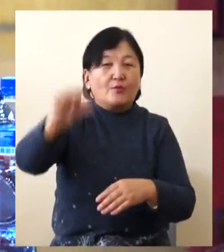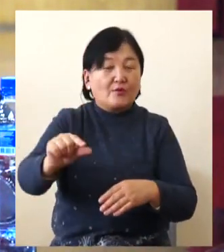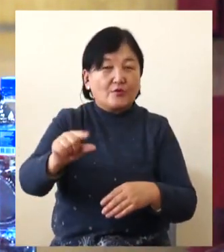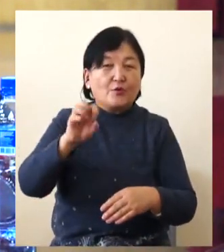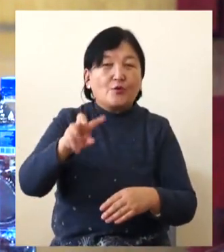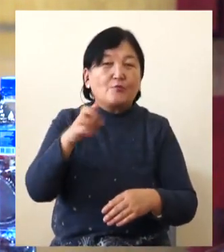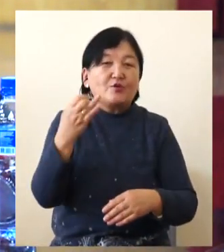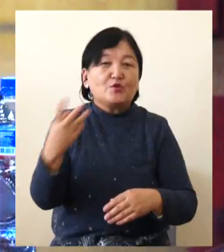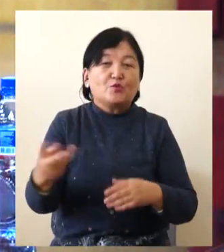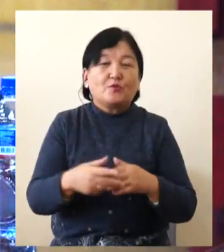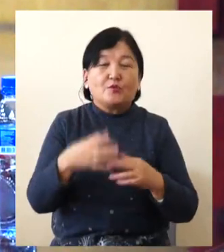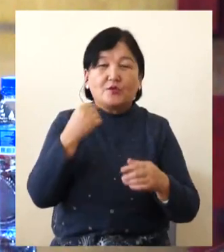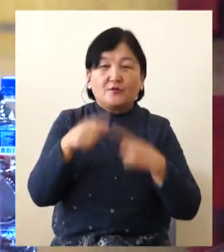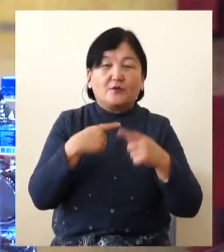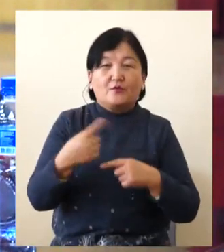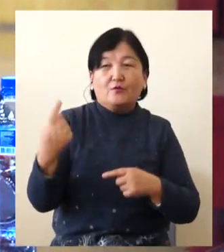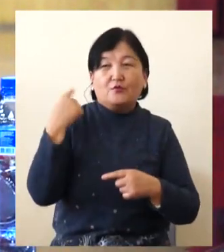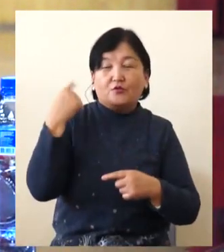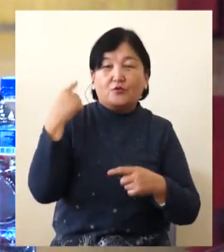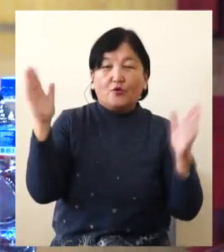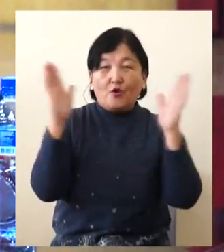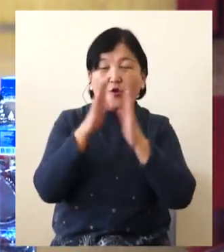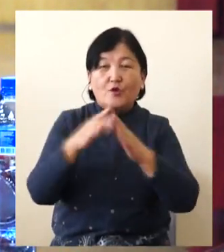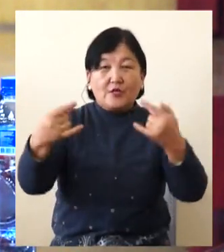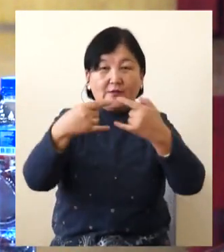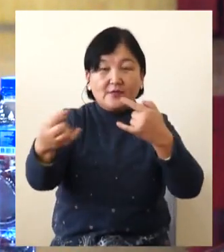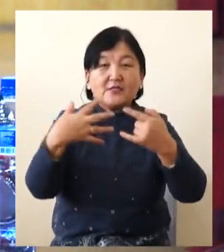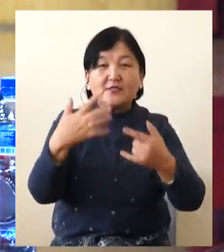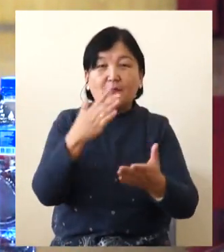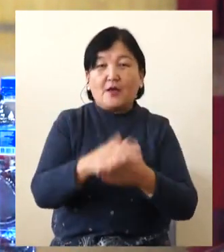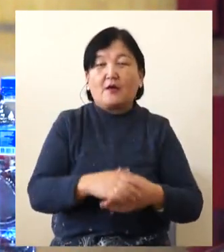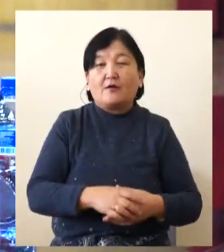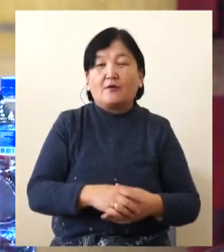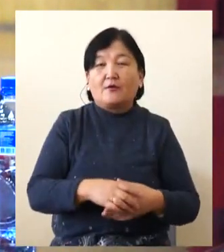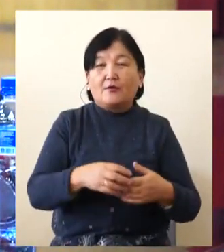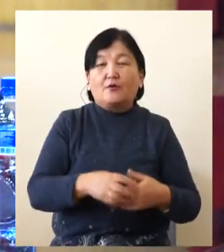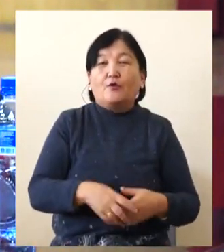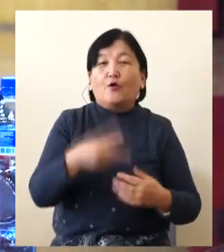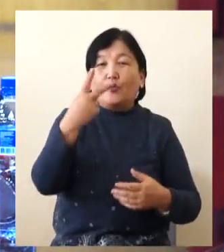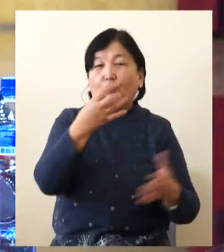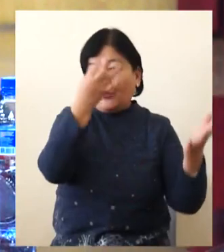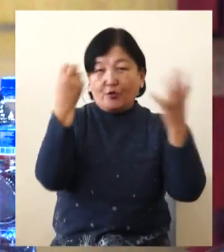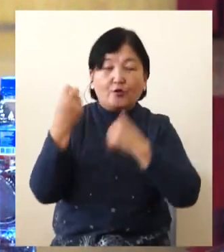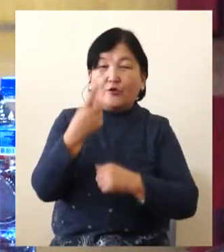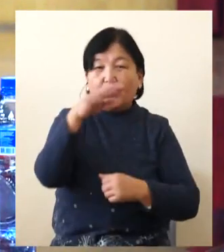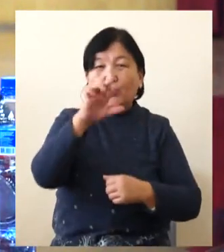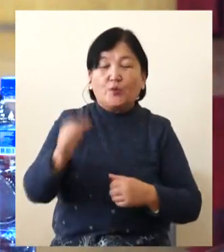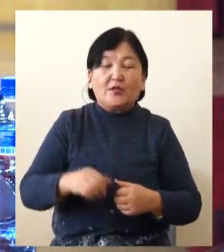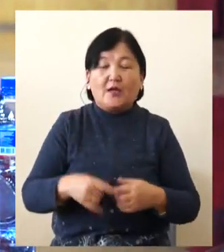гэж. Хүчүүдээр ороо дефакто мэтгэлцэн гэж хийсэн. Энийг 2-7 хоногт нэг удаа